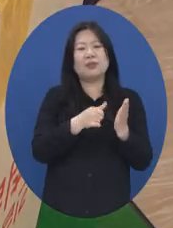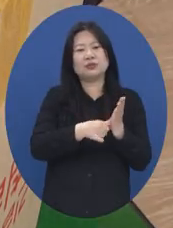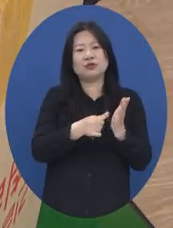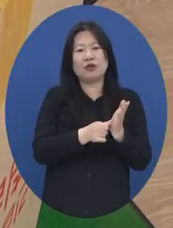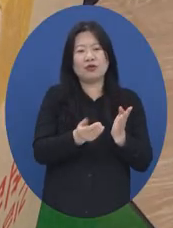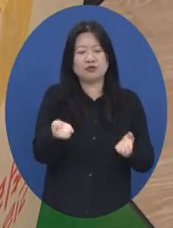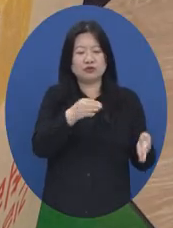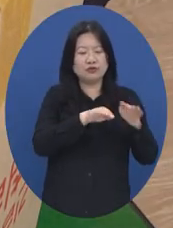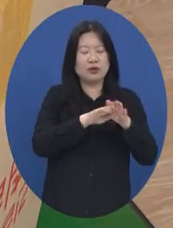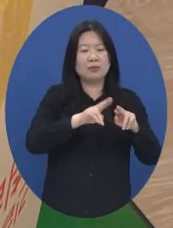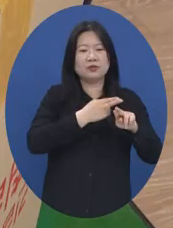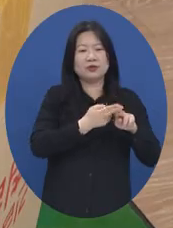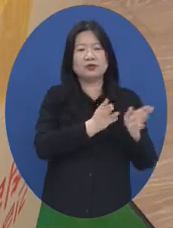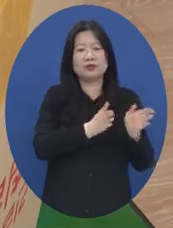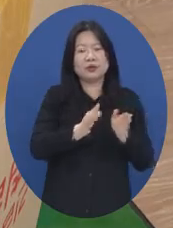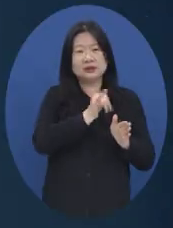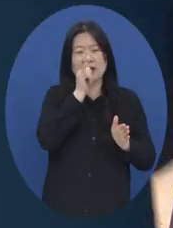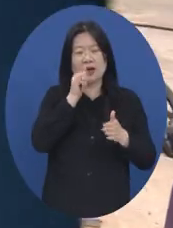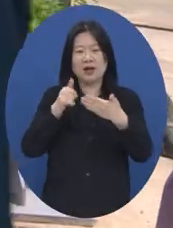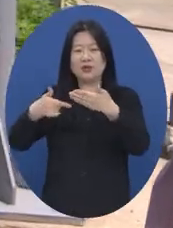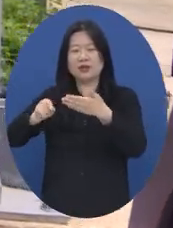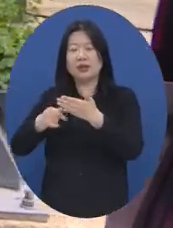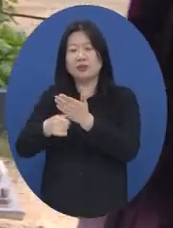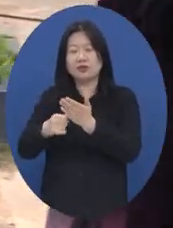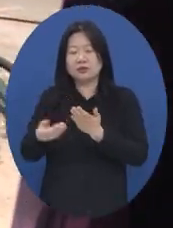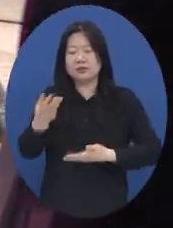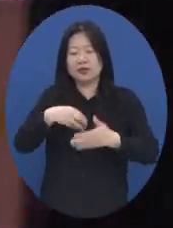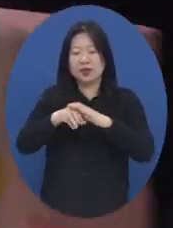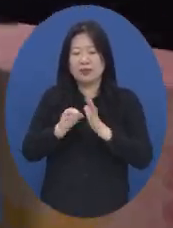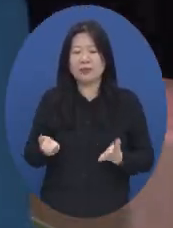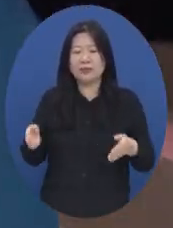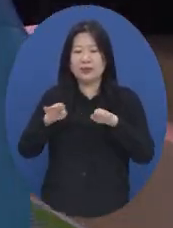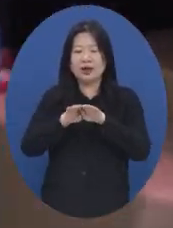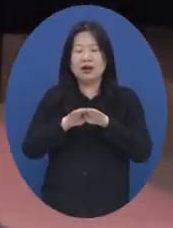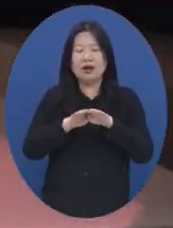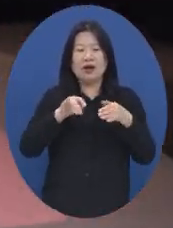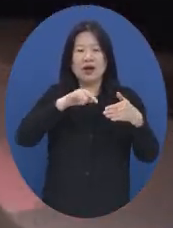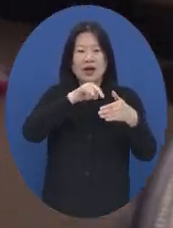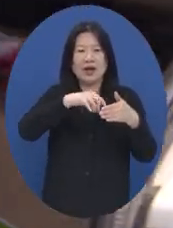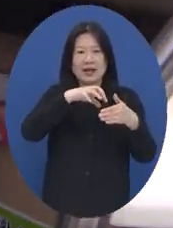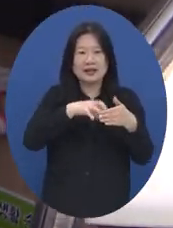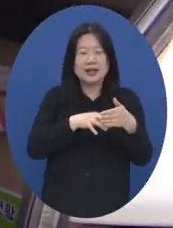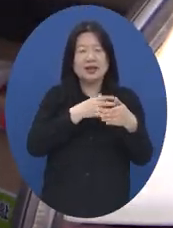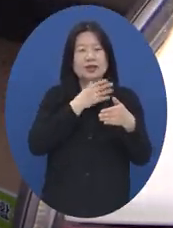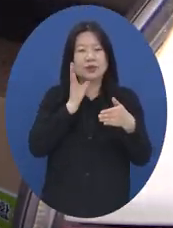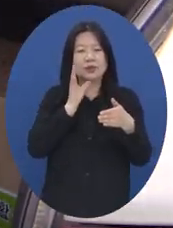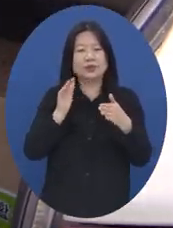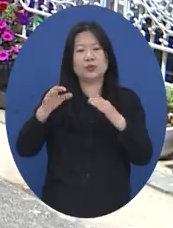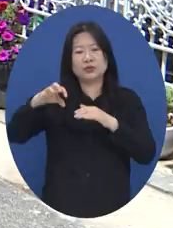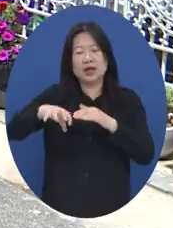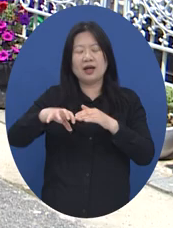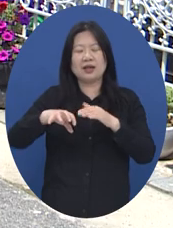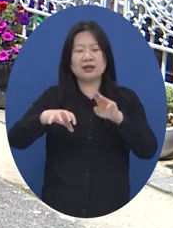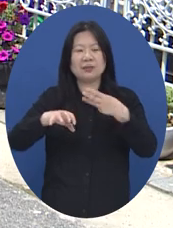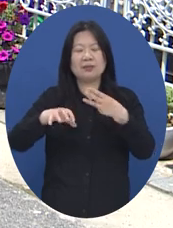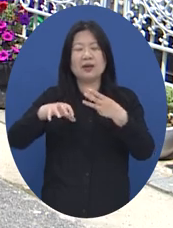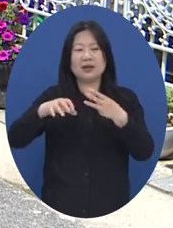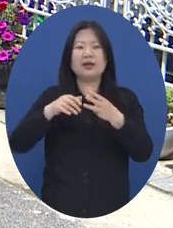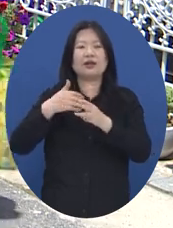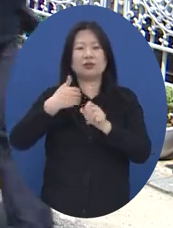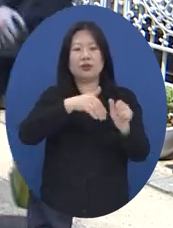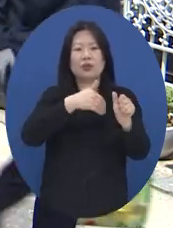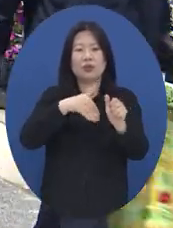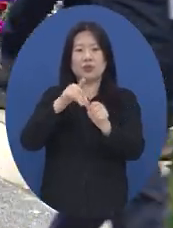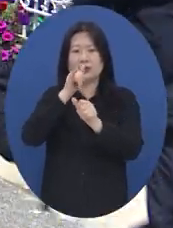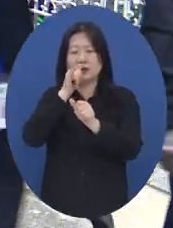소독제 체온계 등 9가지 물품을 담은 꾸러미를 관내 경로당 300여 곳에 전달했습니다. 코로나19 탓에 무료